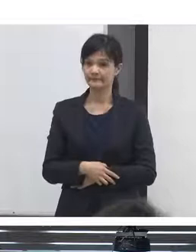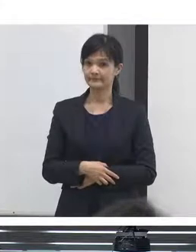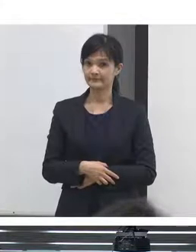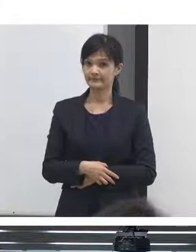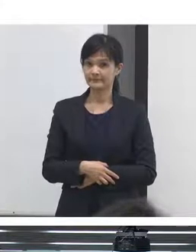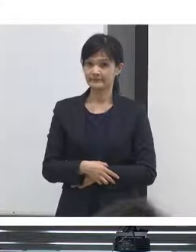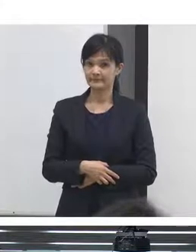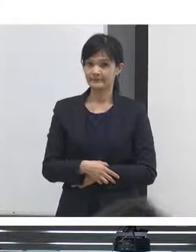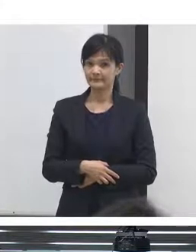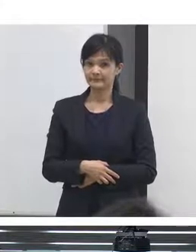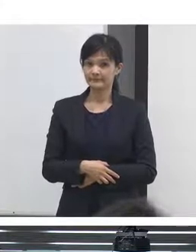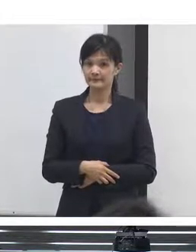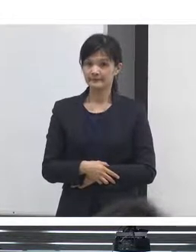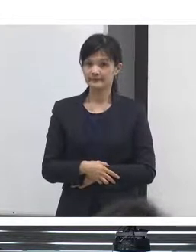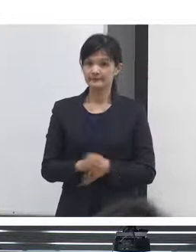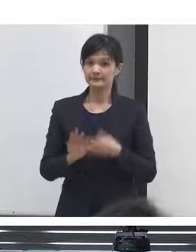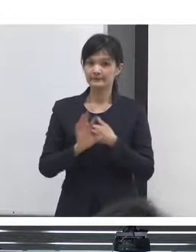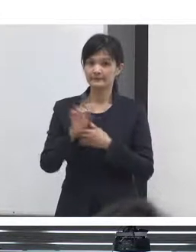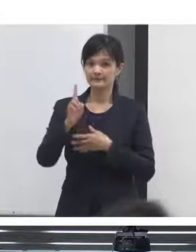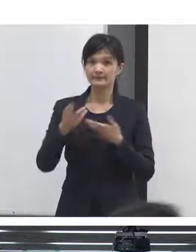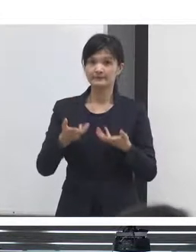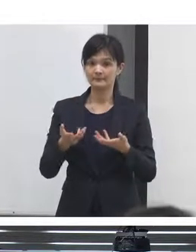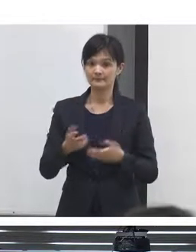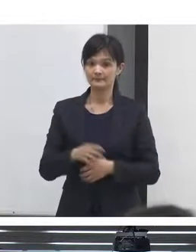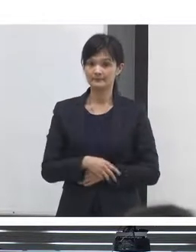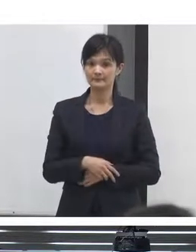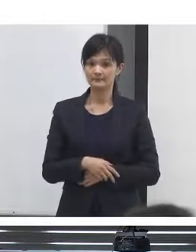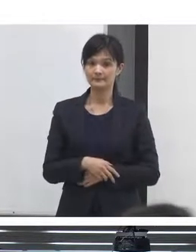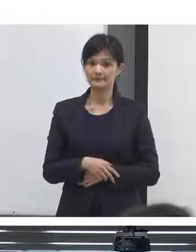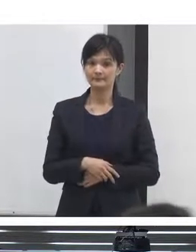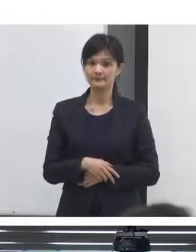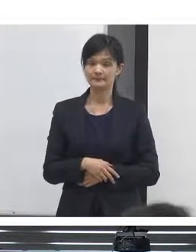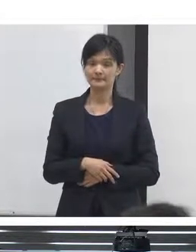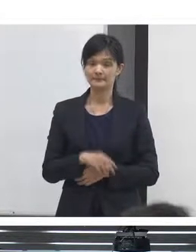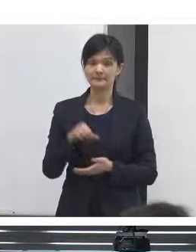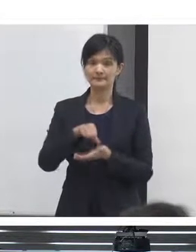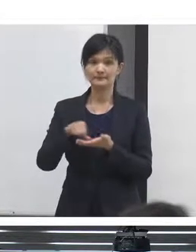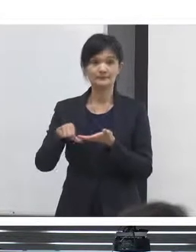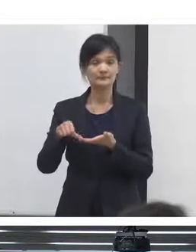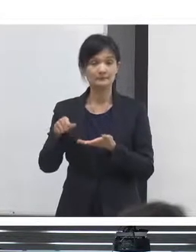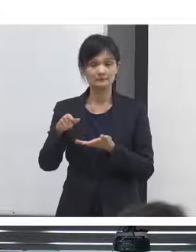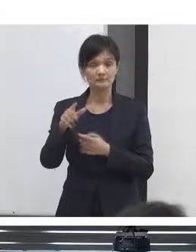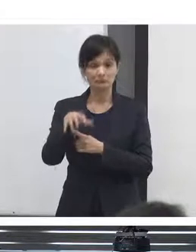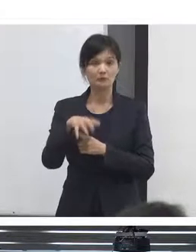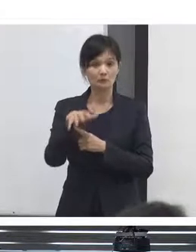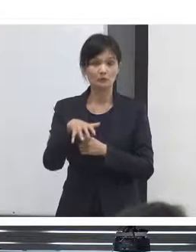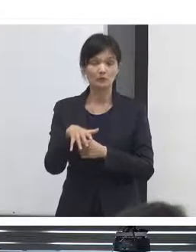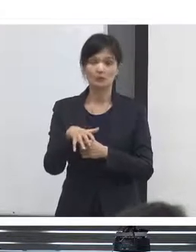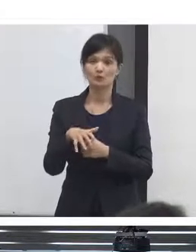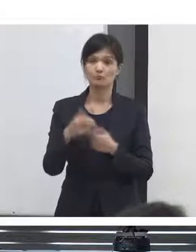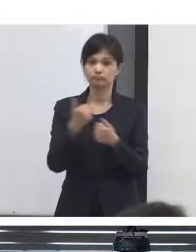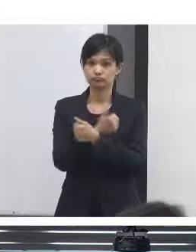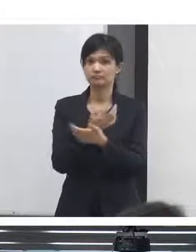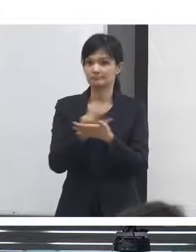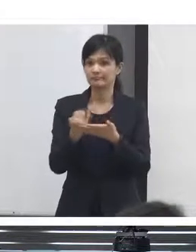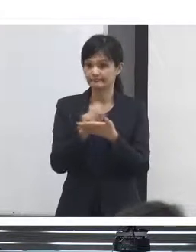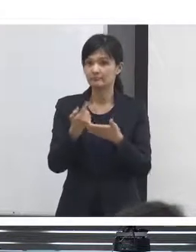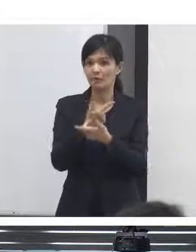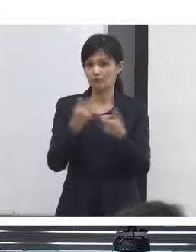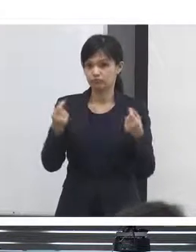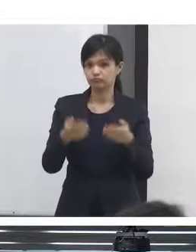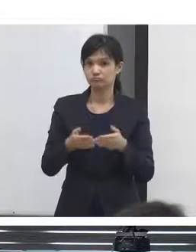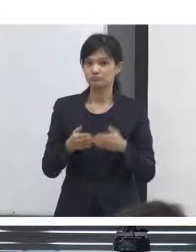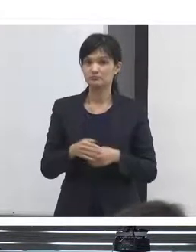好，那另外一件事情呢，事实上我们是对于这个农作物的统一的名称跟代码做一个延伸，就是说这个